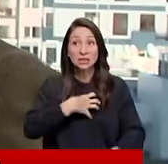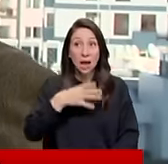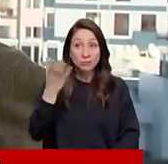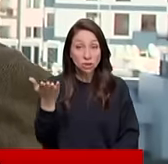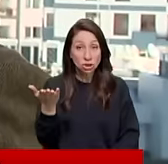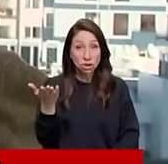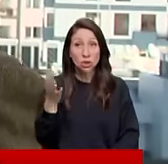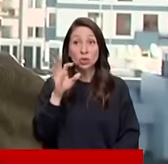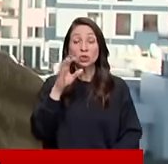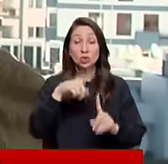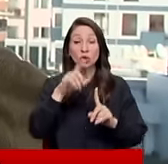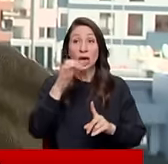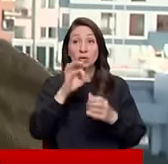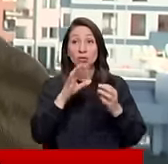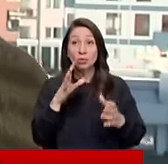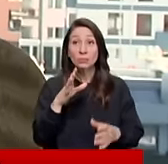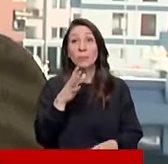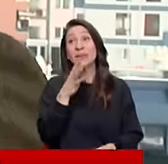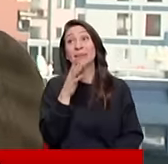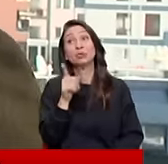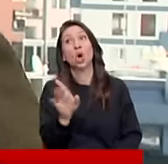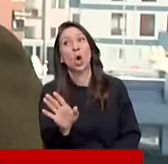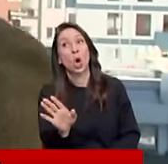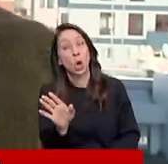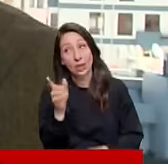sahipmiş. Turgut Altınok bilebildiğimiz kadarıyla.